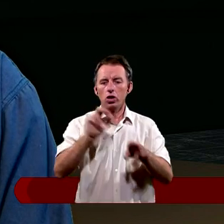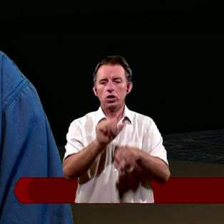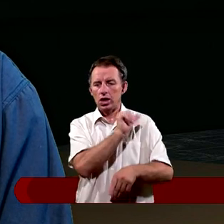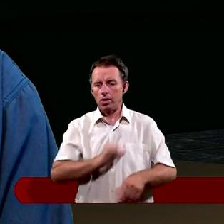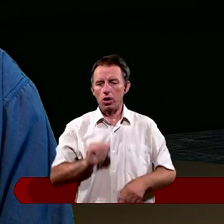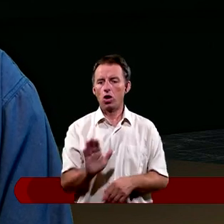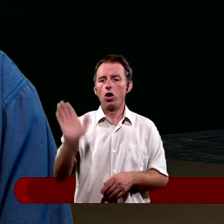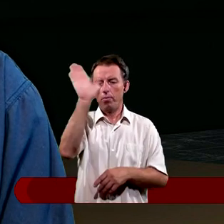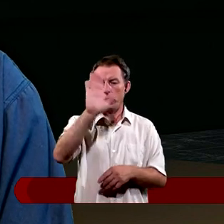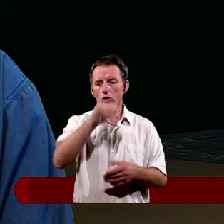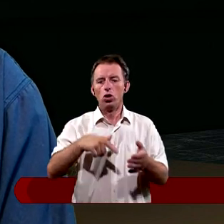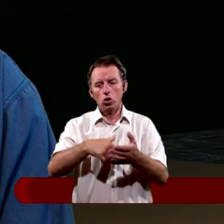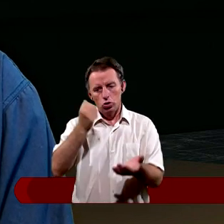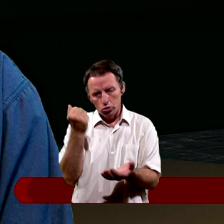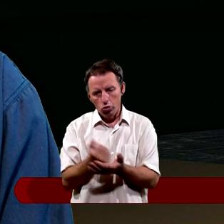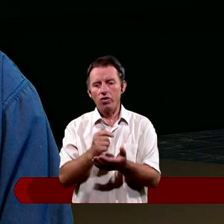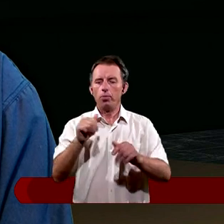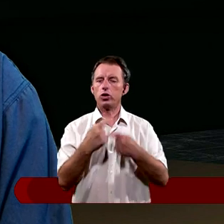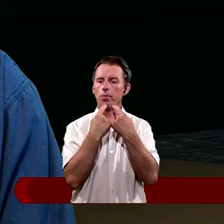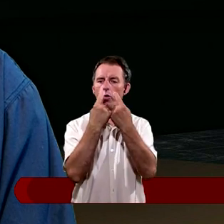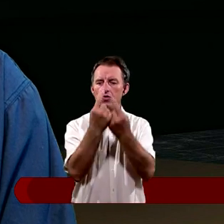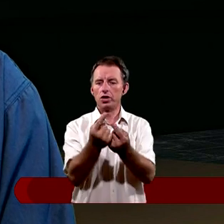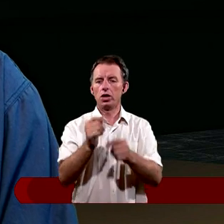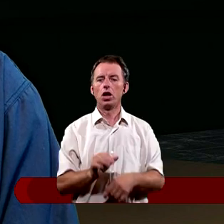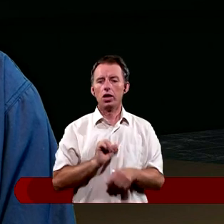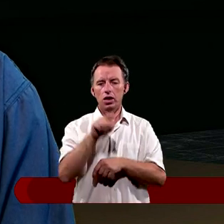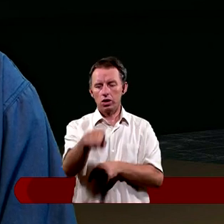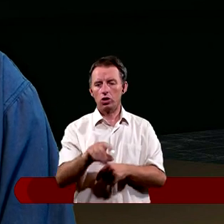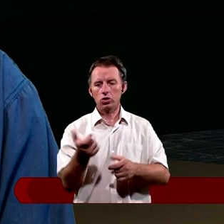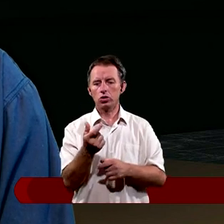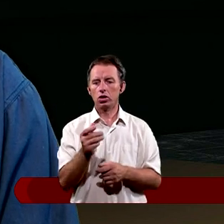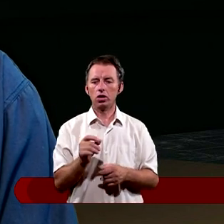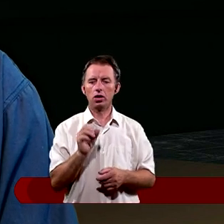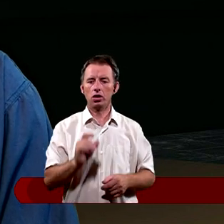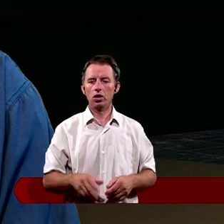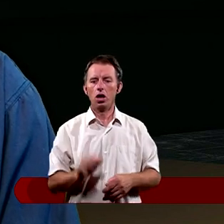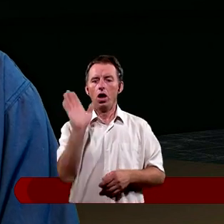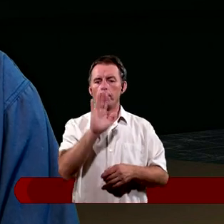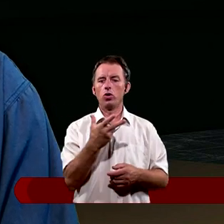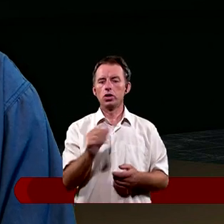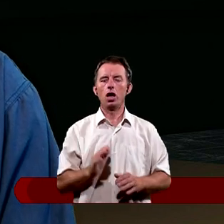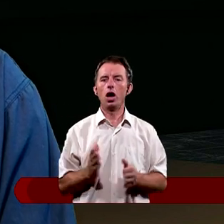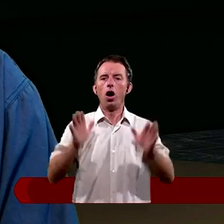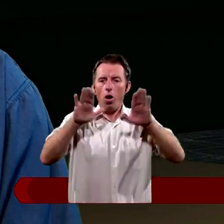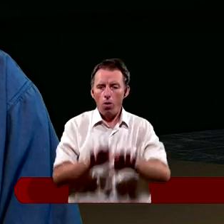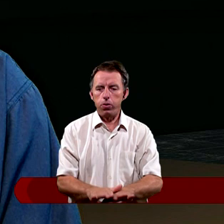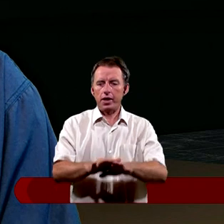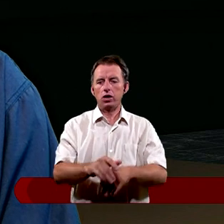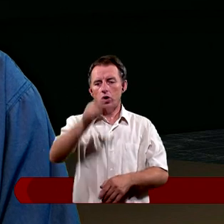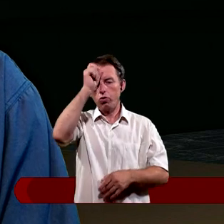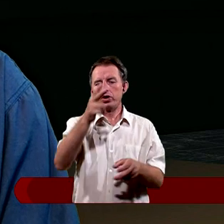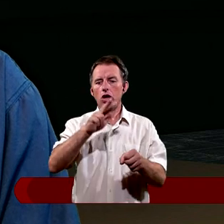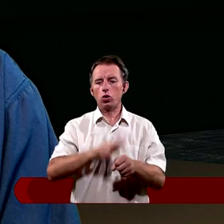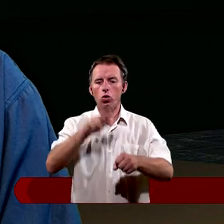samego Boga. Czyli znów, jakby można powiedzieć, jest to coś pięknego, że Bóg nie obarcza